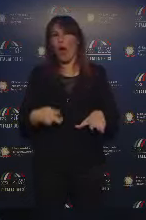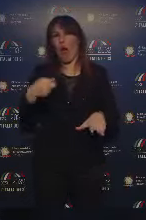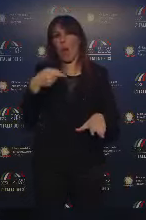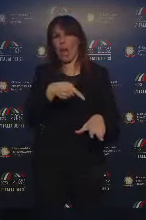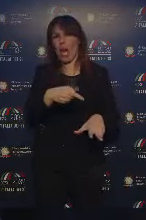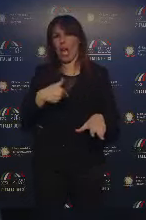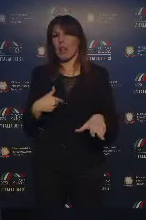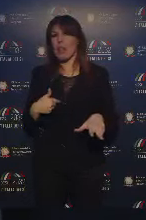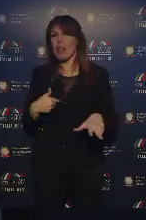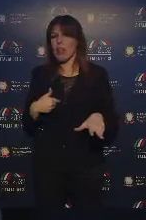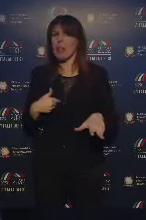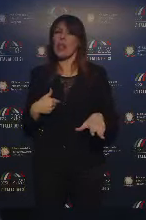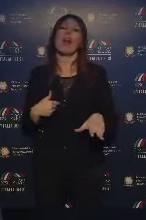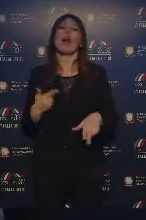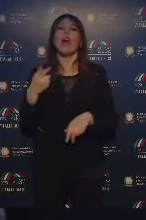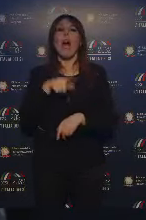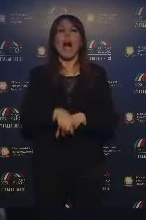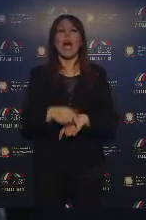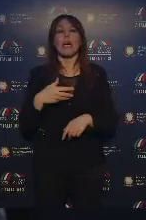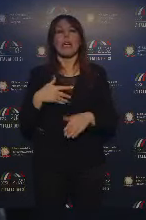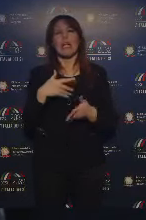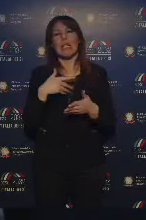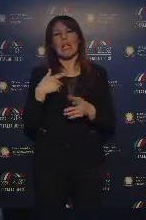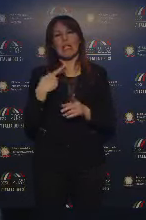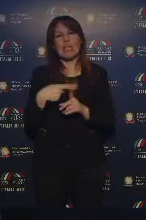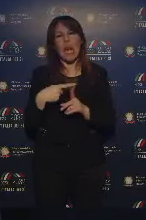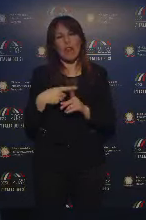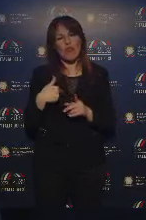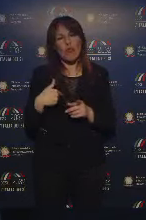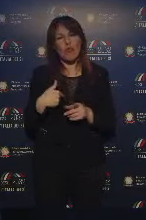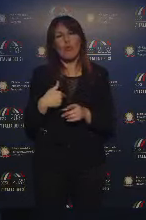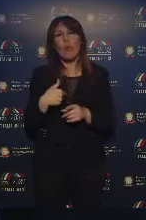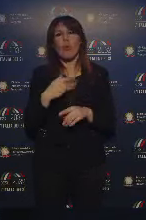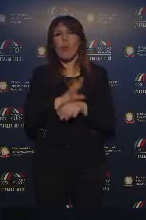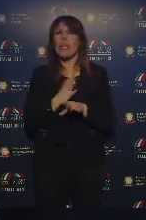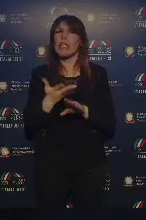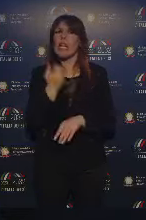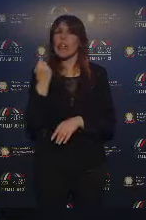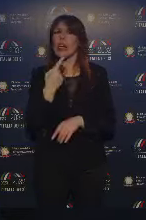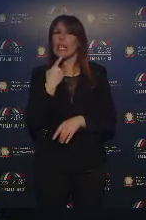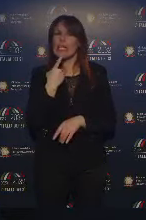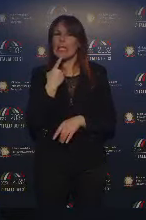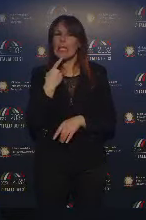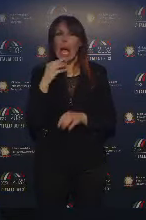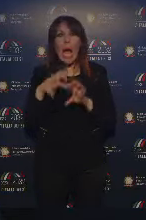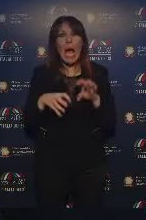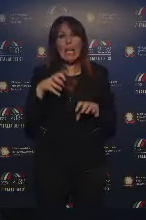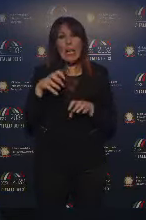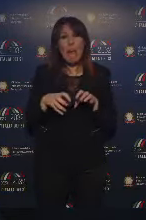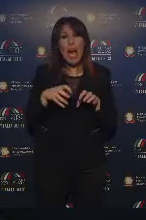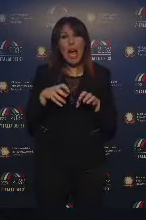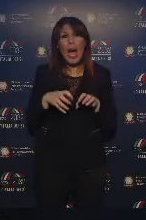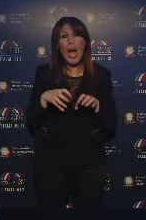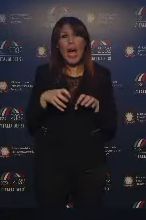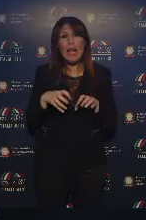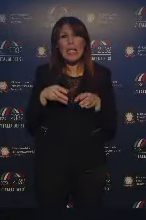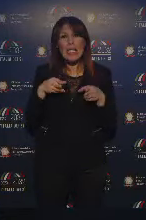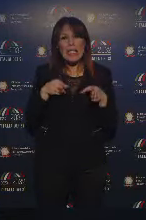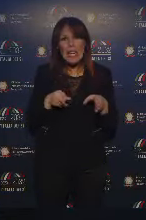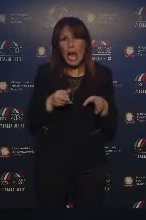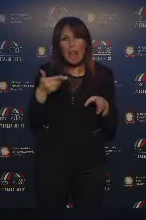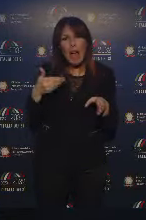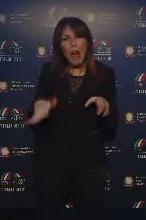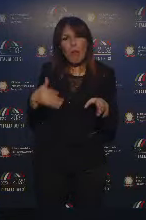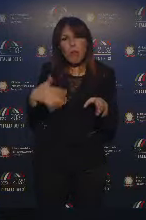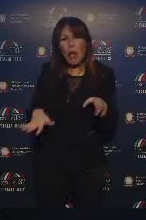sanzioni che arrivano anche alla sospensione al ritiro della patente per chi abbandona degli animali lungo gli assi stradali perché